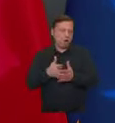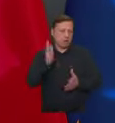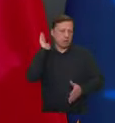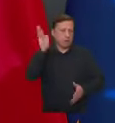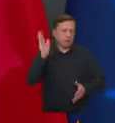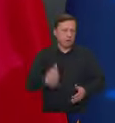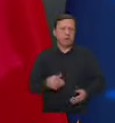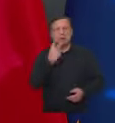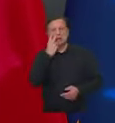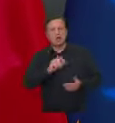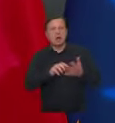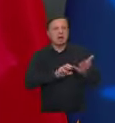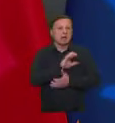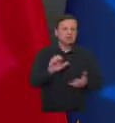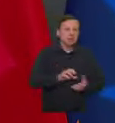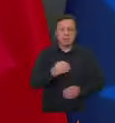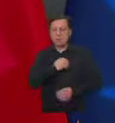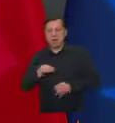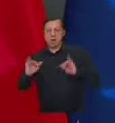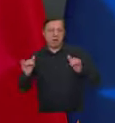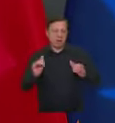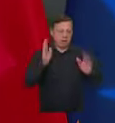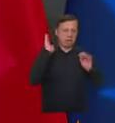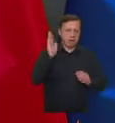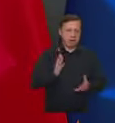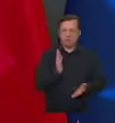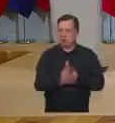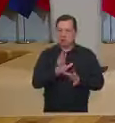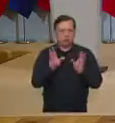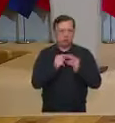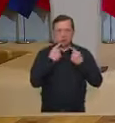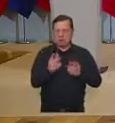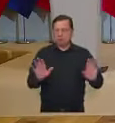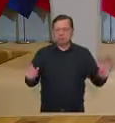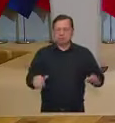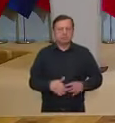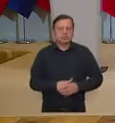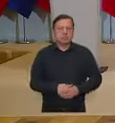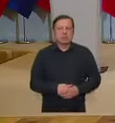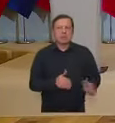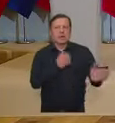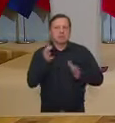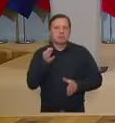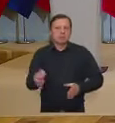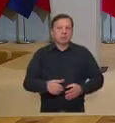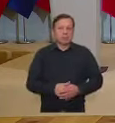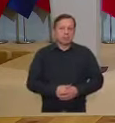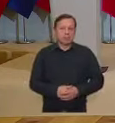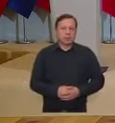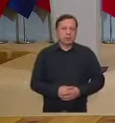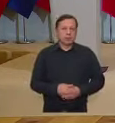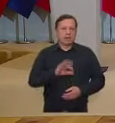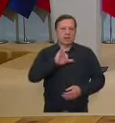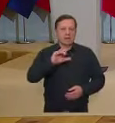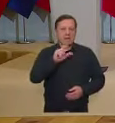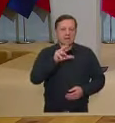ona wygląda na świecie, jak ona wygląda w Polsce. To tyle, co można powiedzieć. Dziękuję bardzo. Proszę o następne pytanie. Redaktor